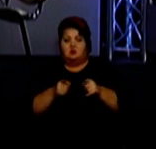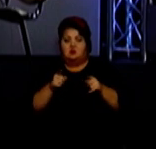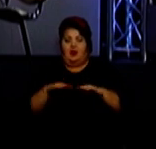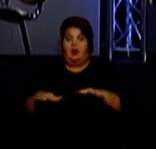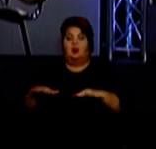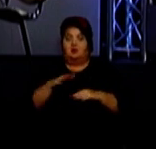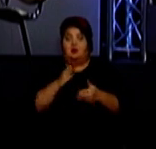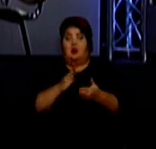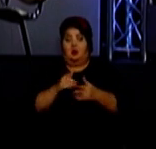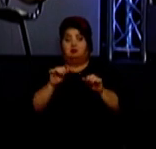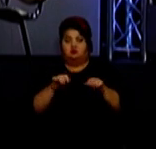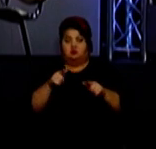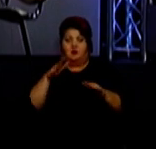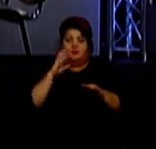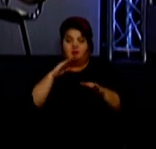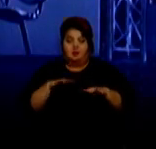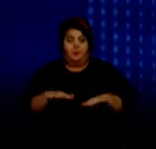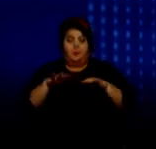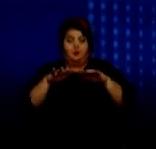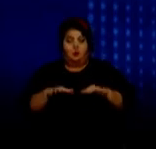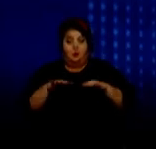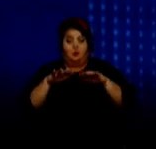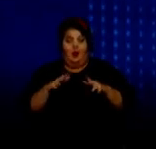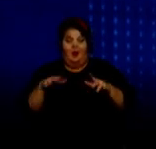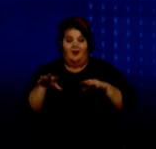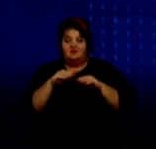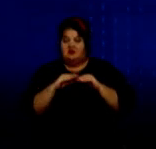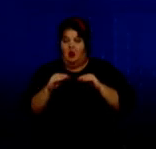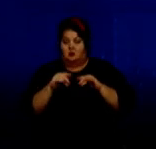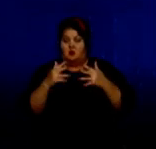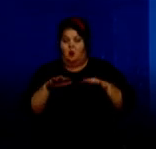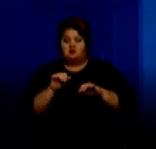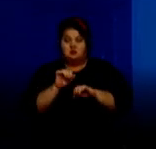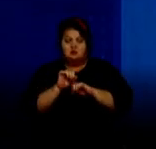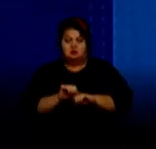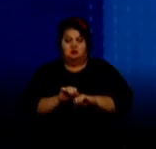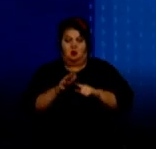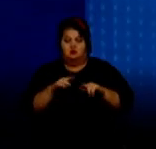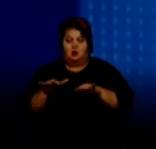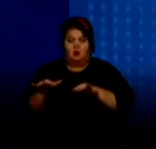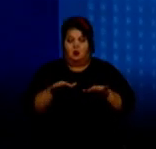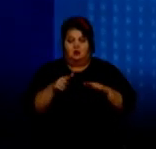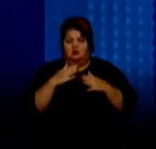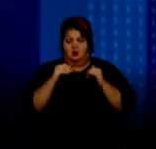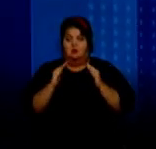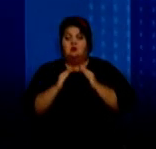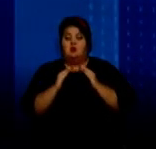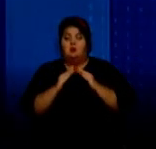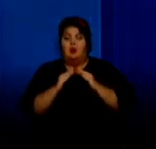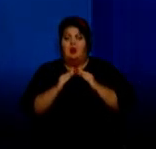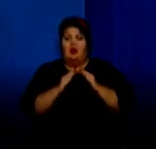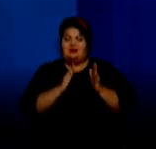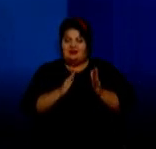є потенційно підтоплюваною, але всі ґрунти вже стабілізувалися, конструкції також стабільні,